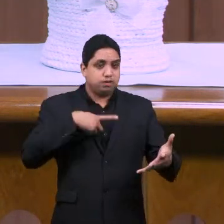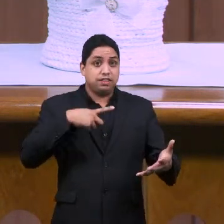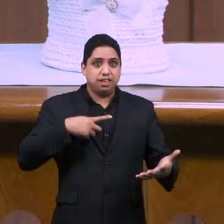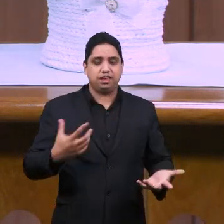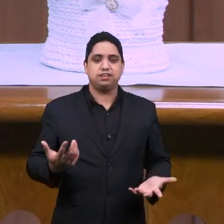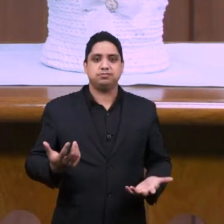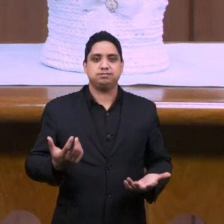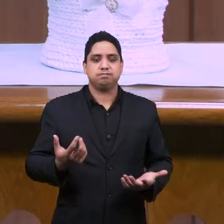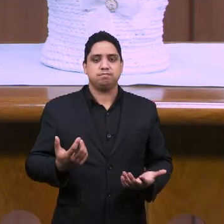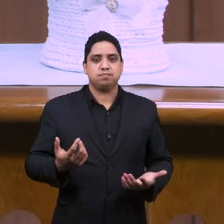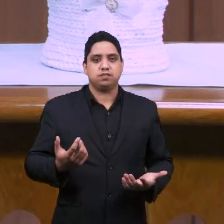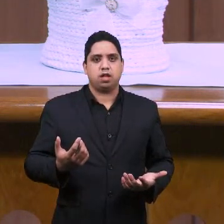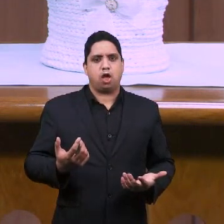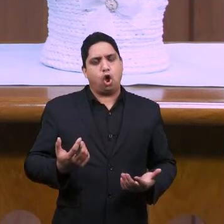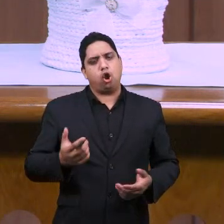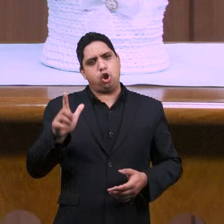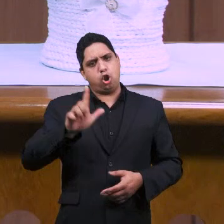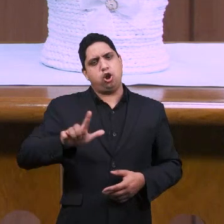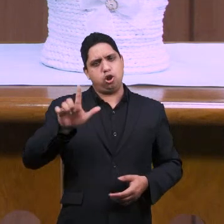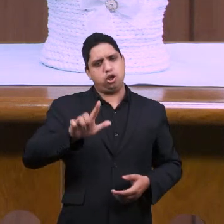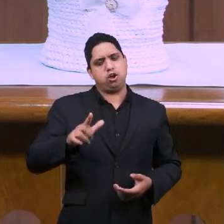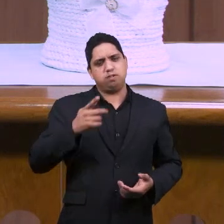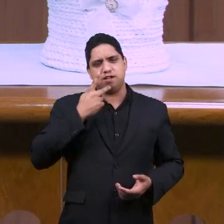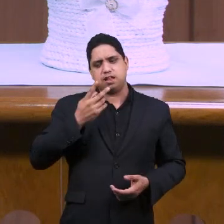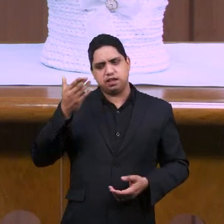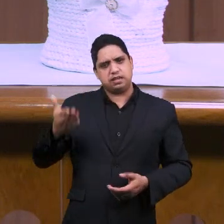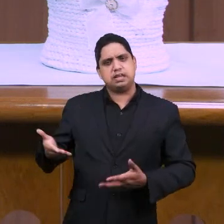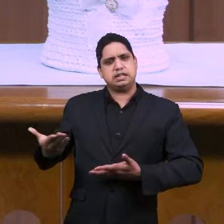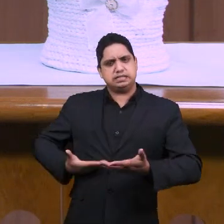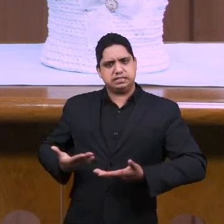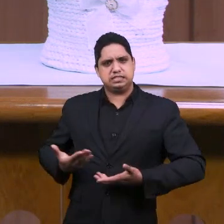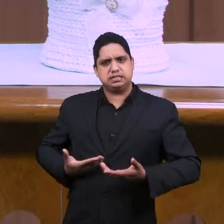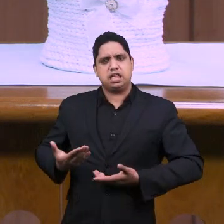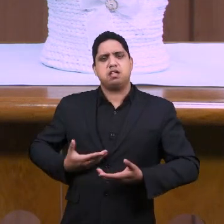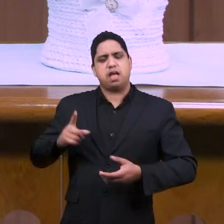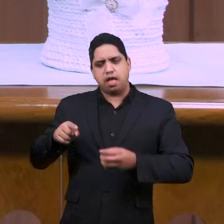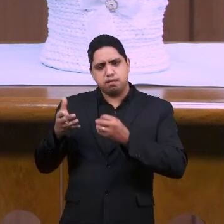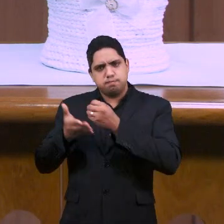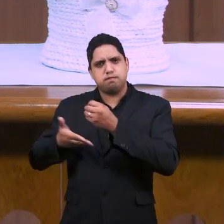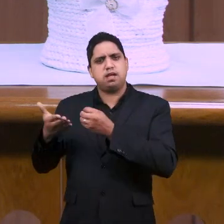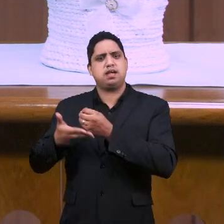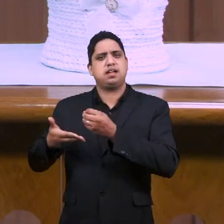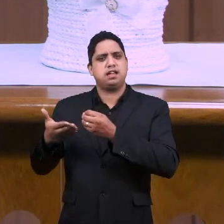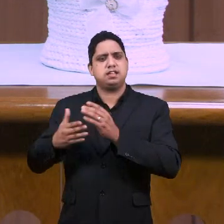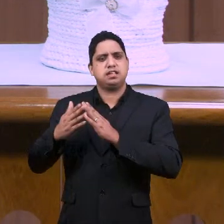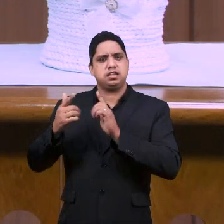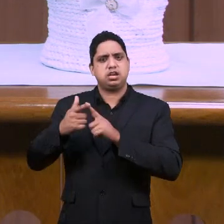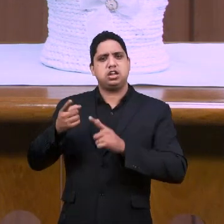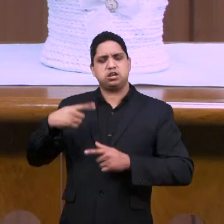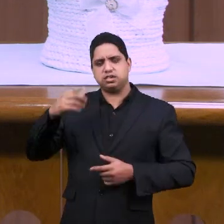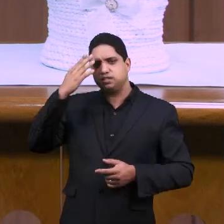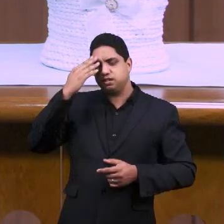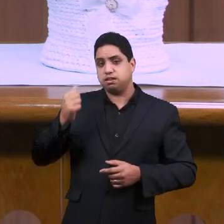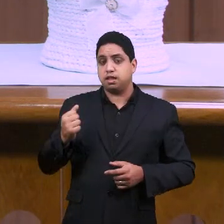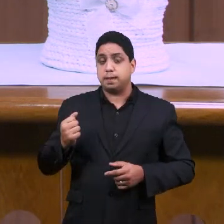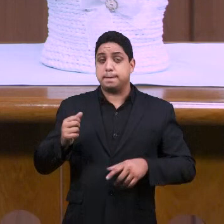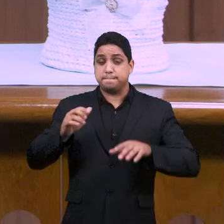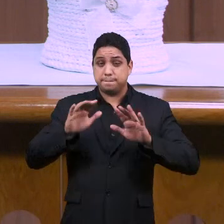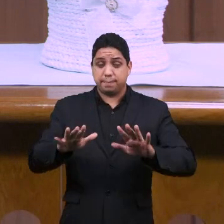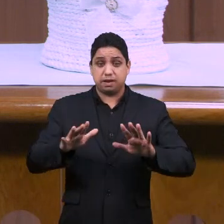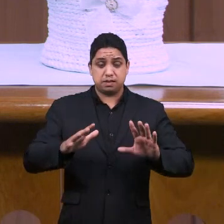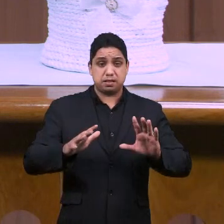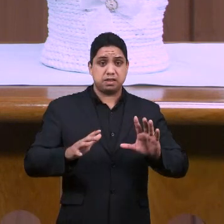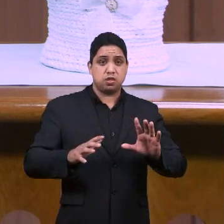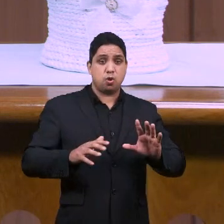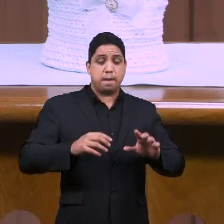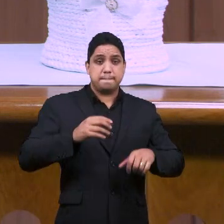ne veux pas dire que nos frères et sœurs, ceux qui sont la base, ne sont pas regroupés. Il y a un groupe, mais le plus